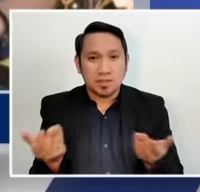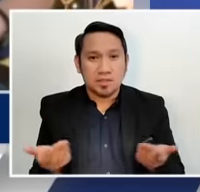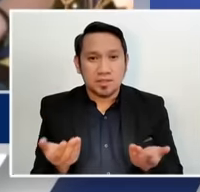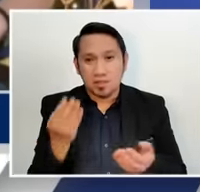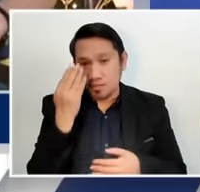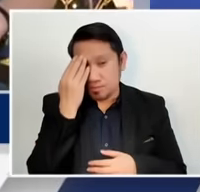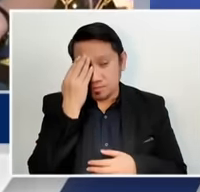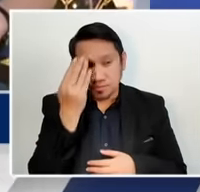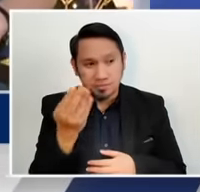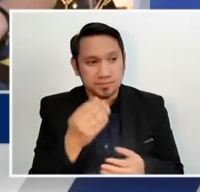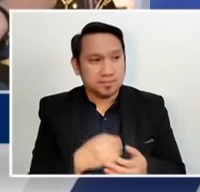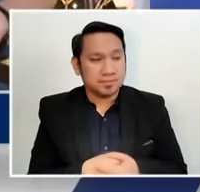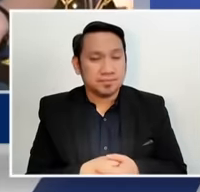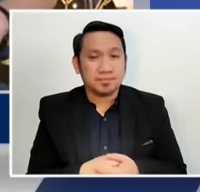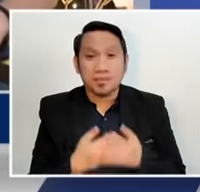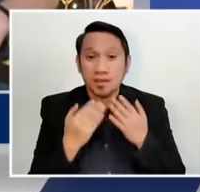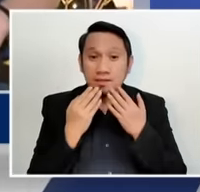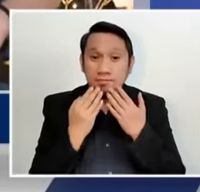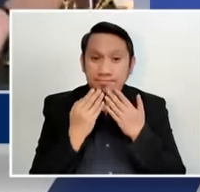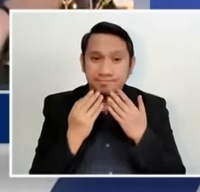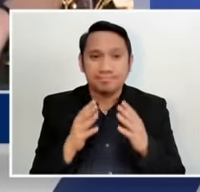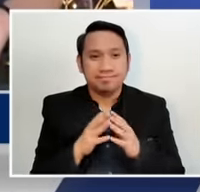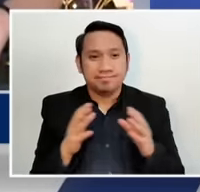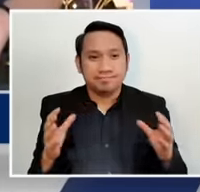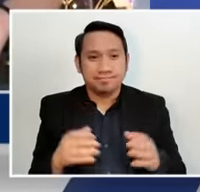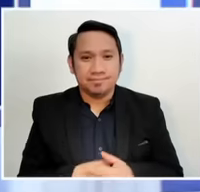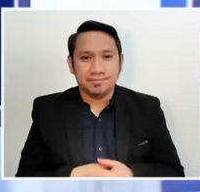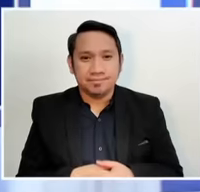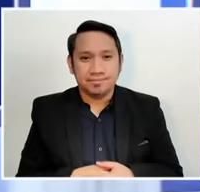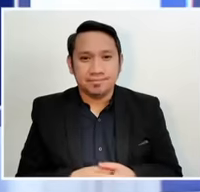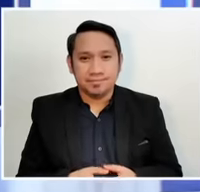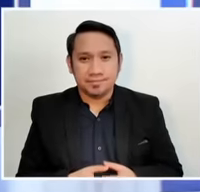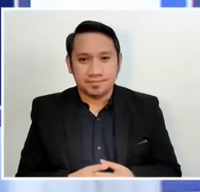Maraming salamat, Victoria Tulad!